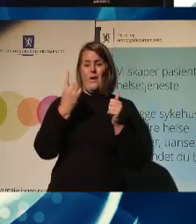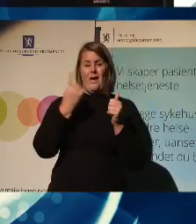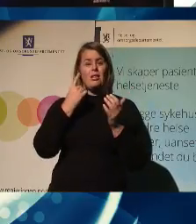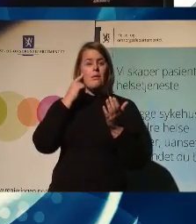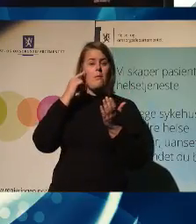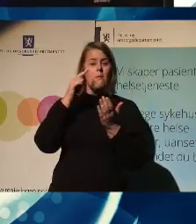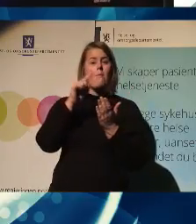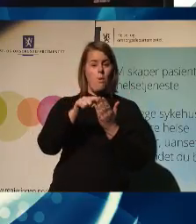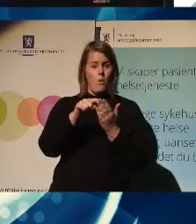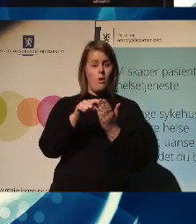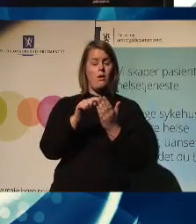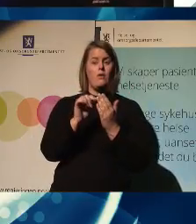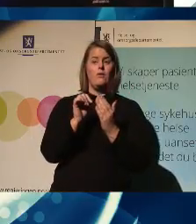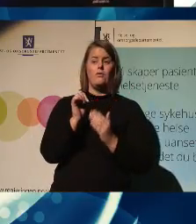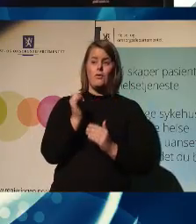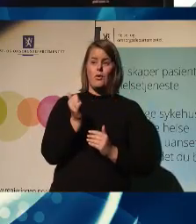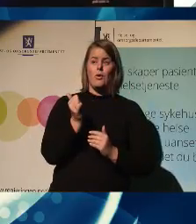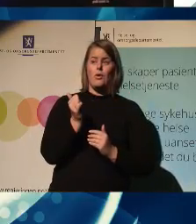målsetningene som for